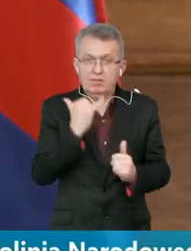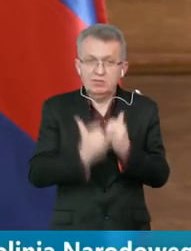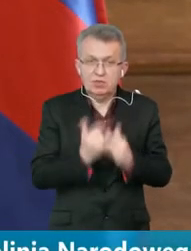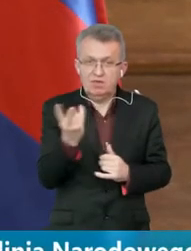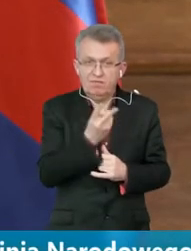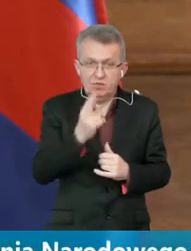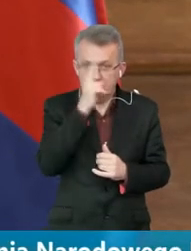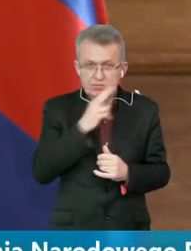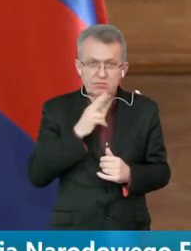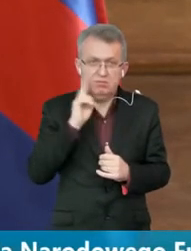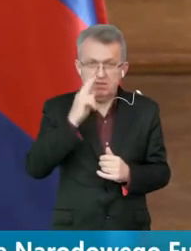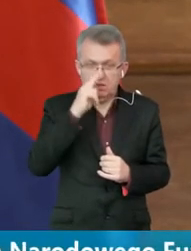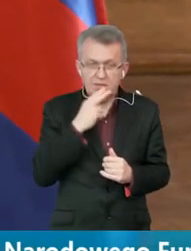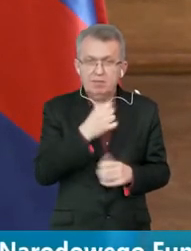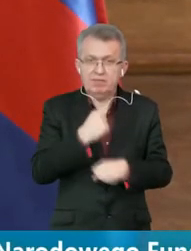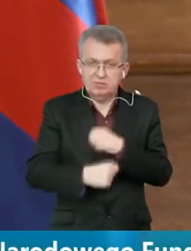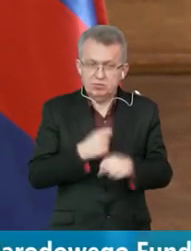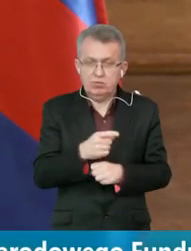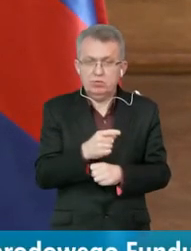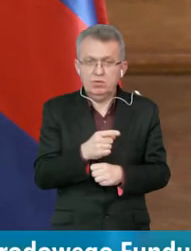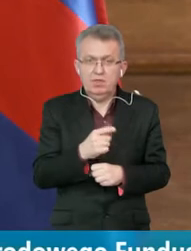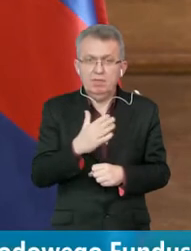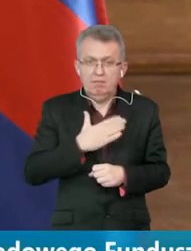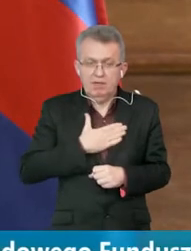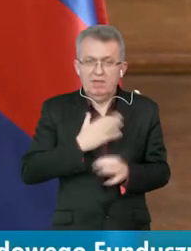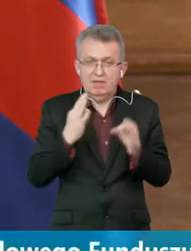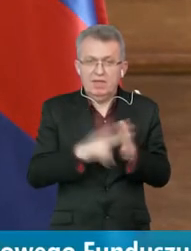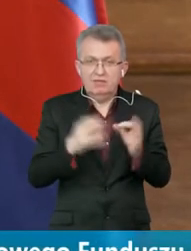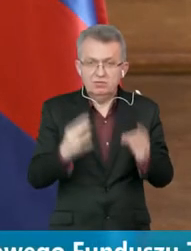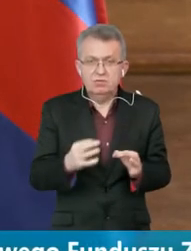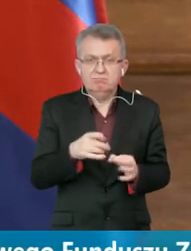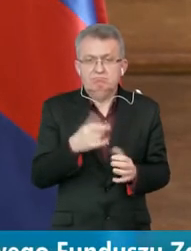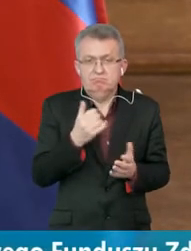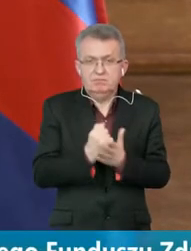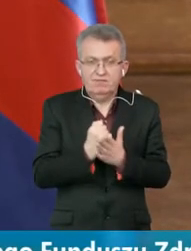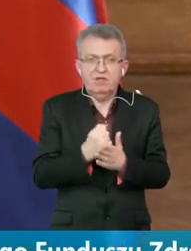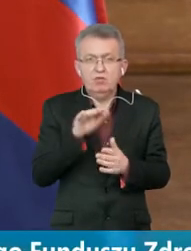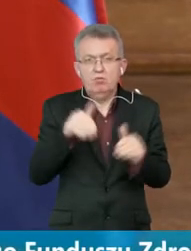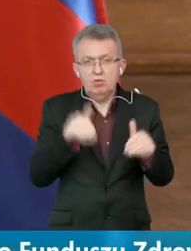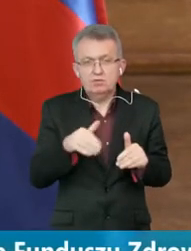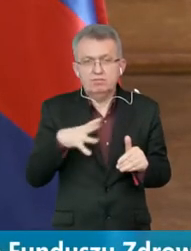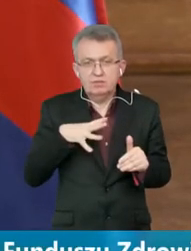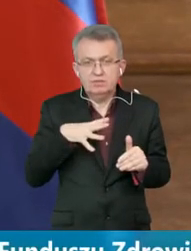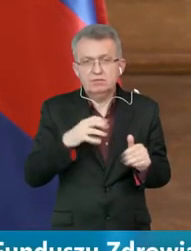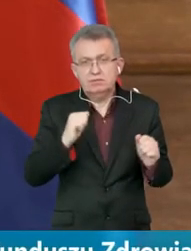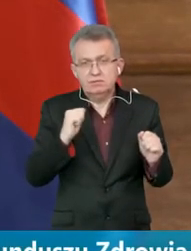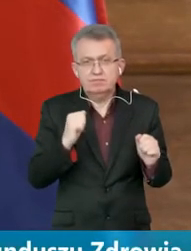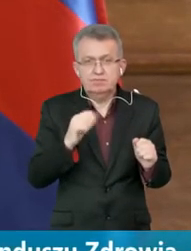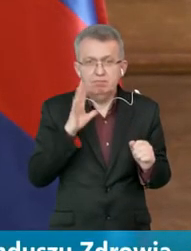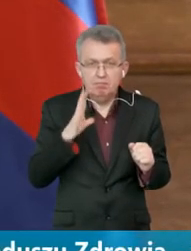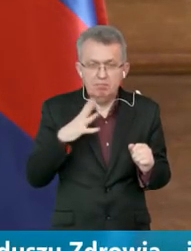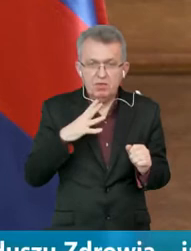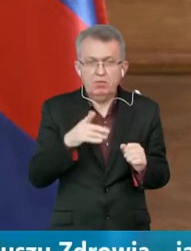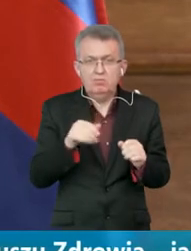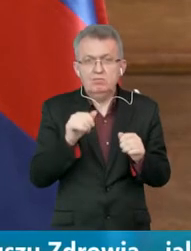rodzice pracują. I takie mamy na dzisiaj wytyczne. To oczywiście może powodować, że będą